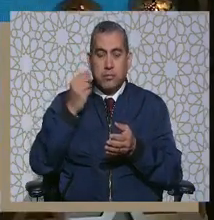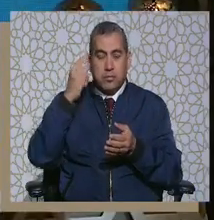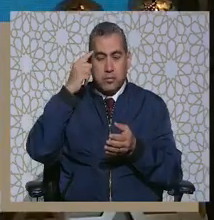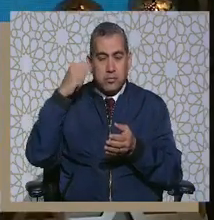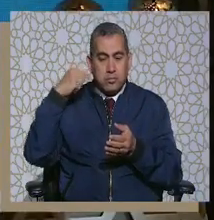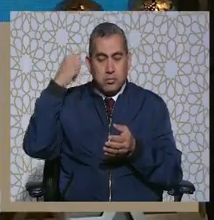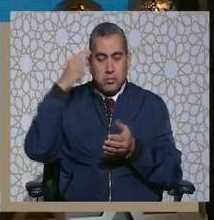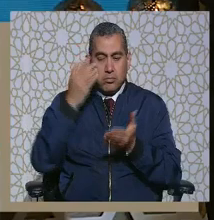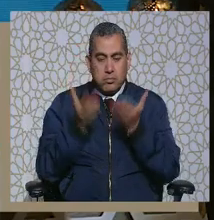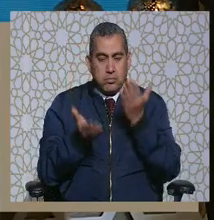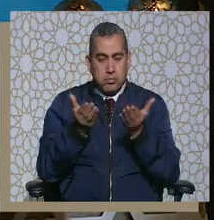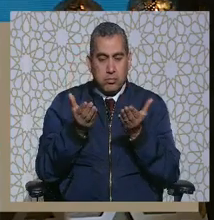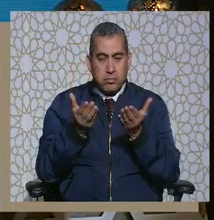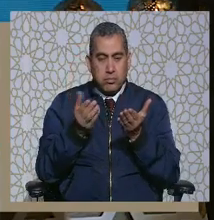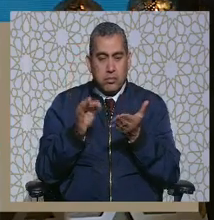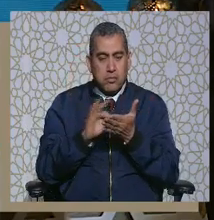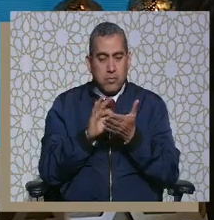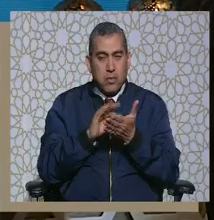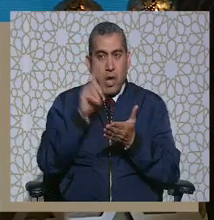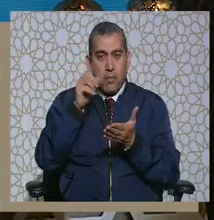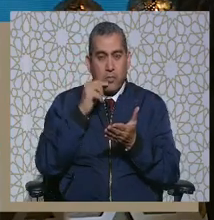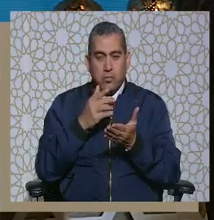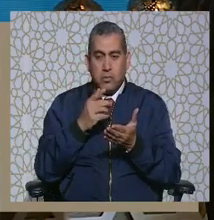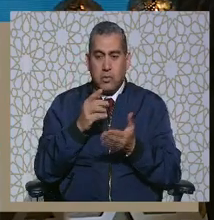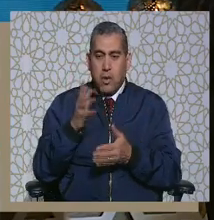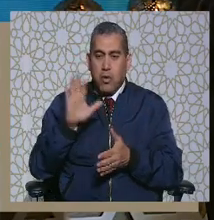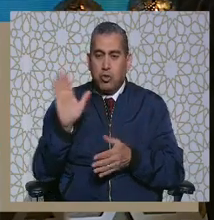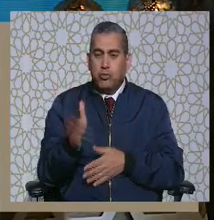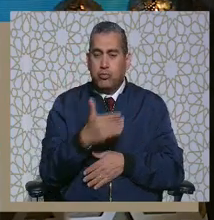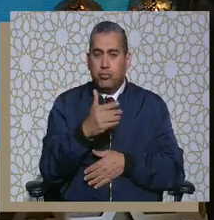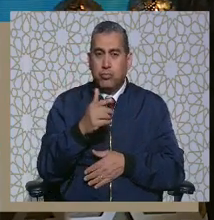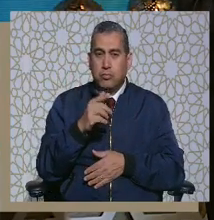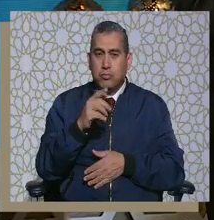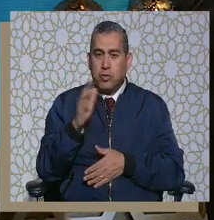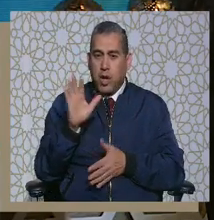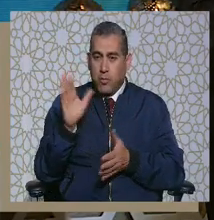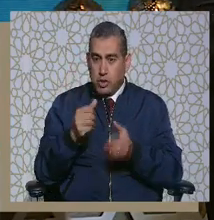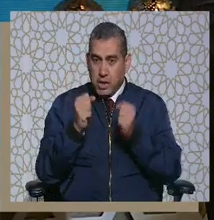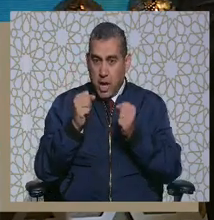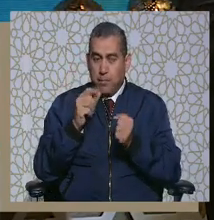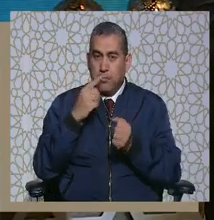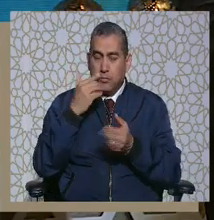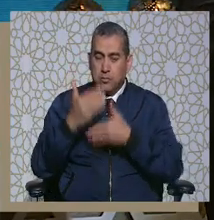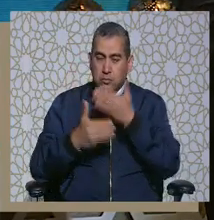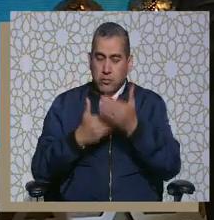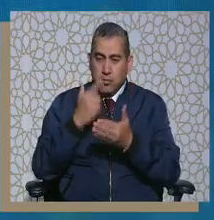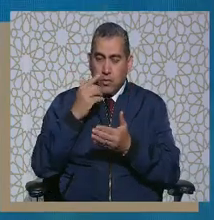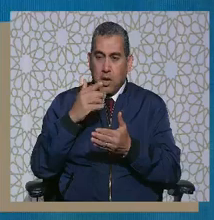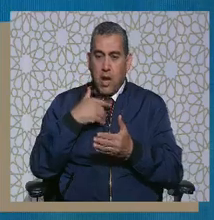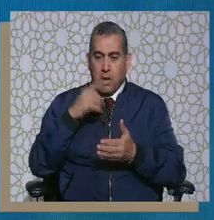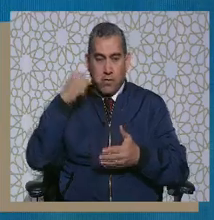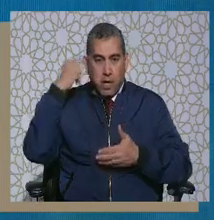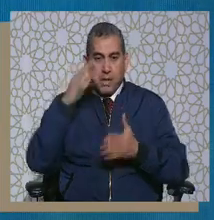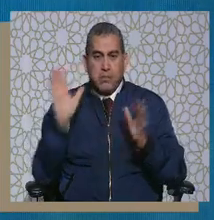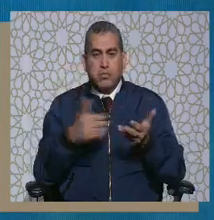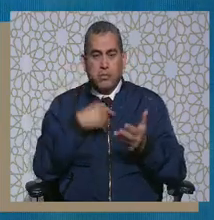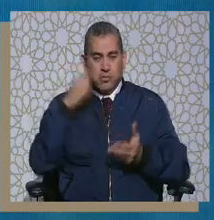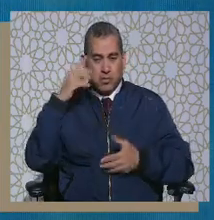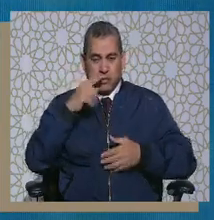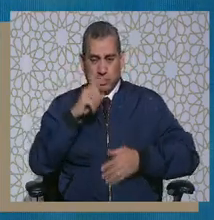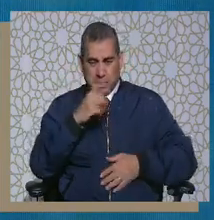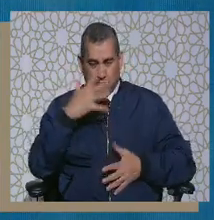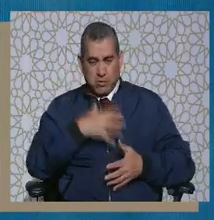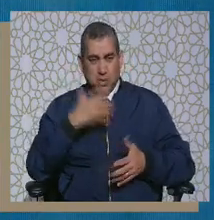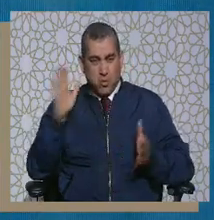بالتفكير لما تفكر في الاشياء سيئه هتقلب على نفسك الاشياء السيئه ولذلك حتى في